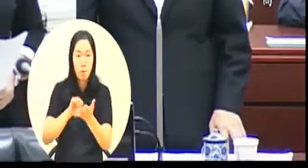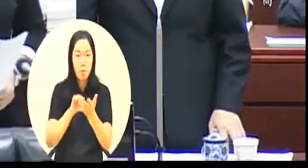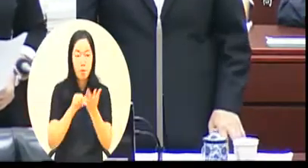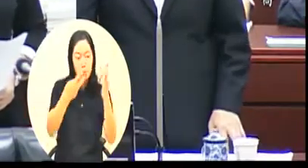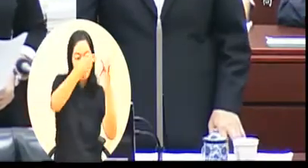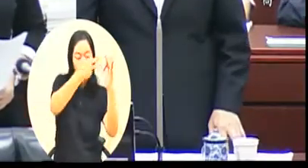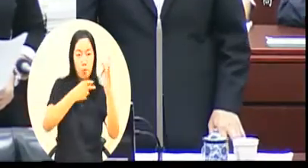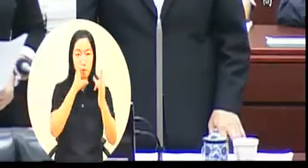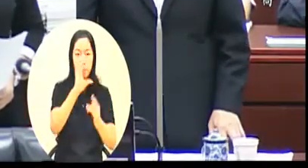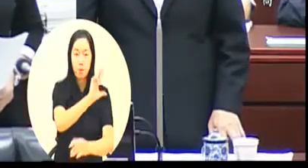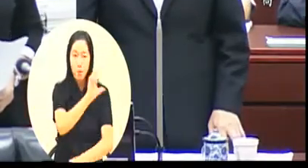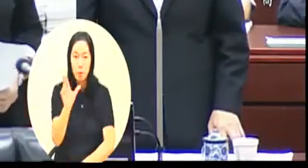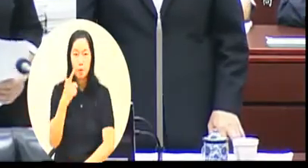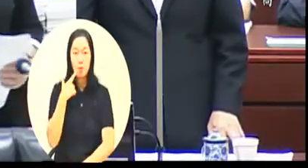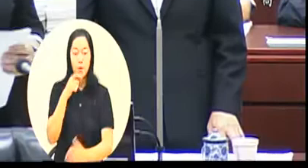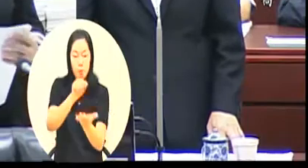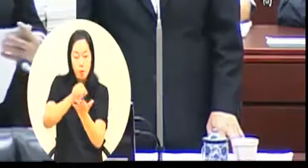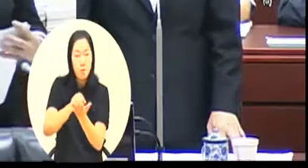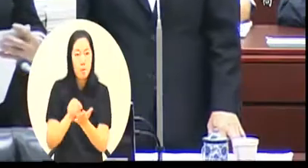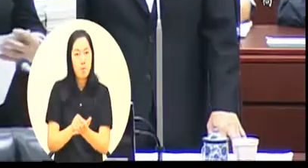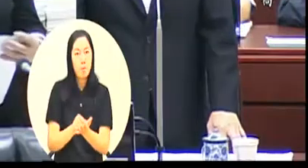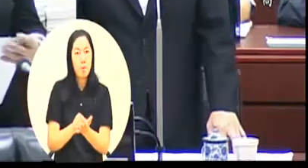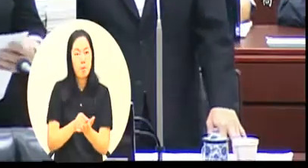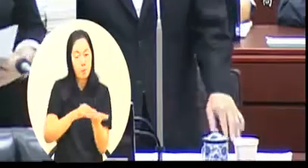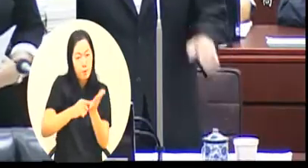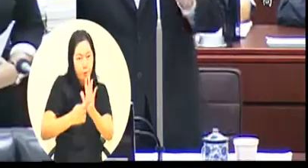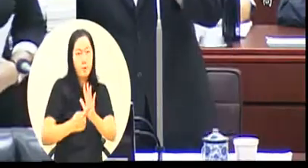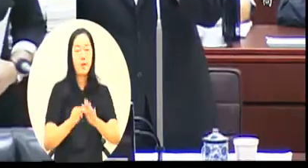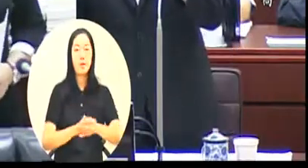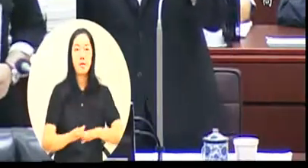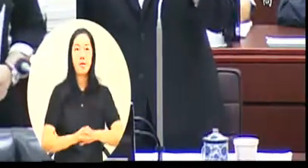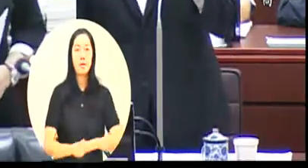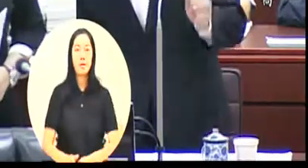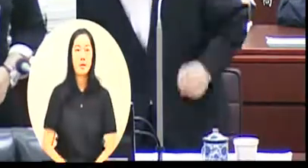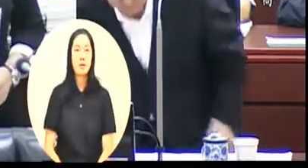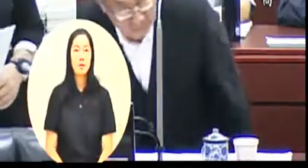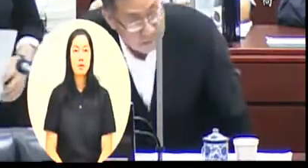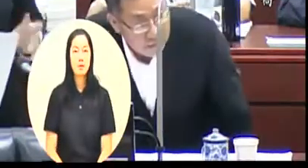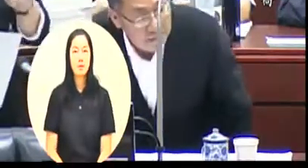我们也会赶快把它编修出来。以上做这样的报告。